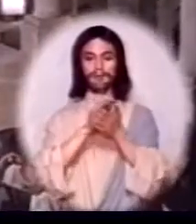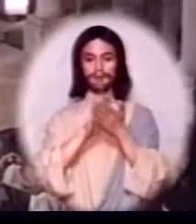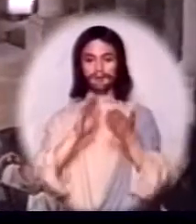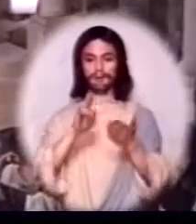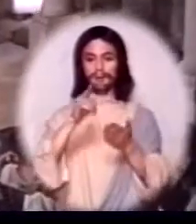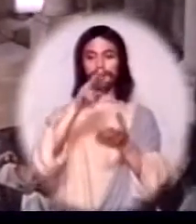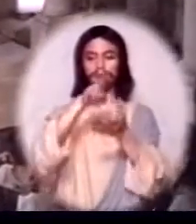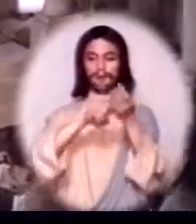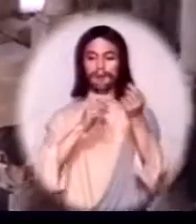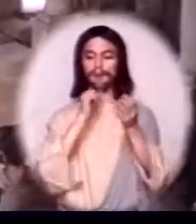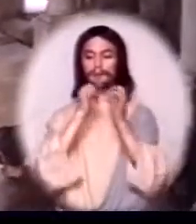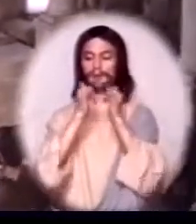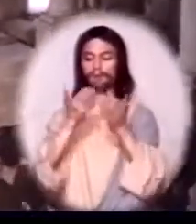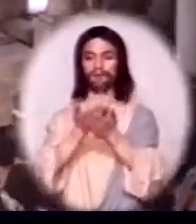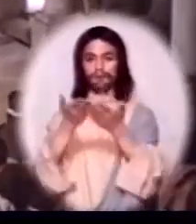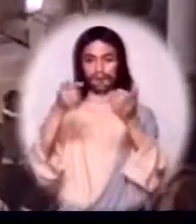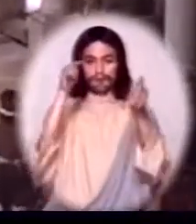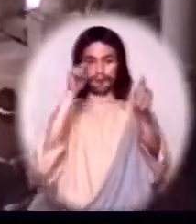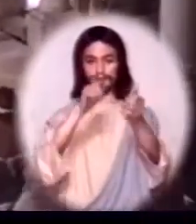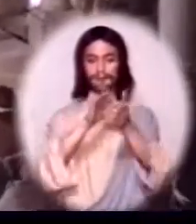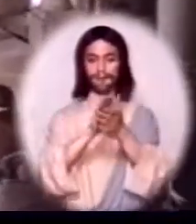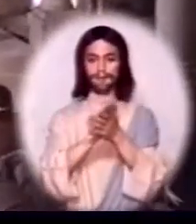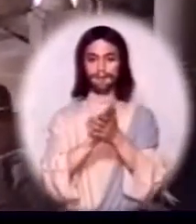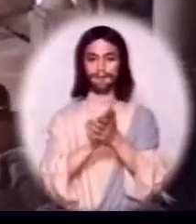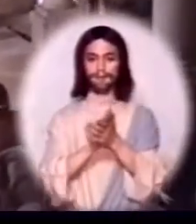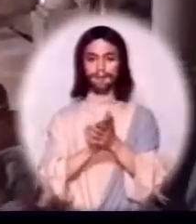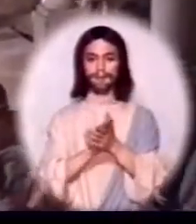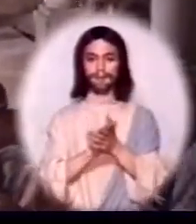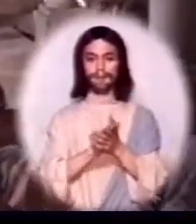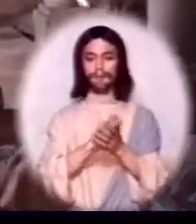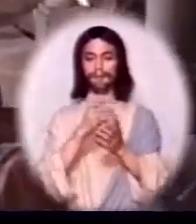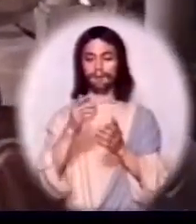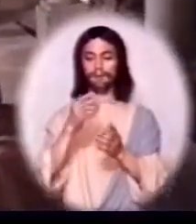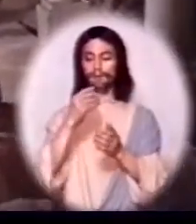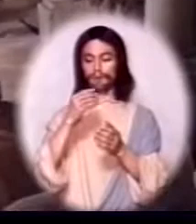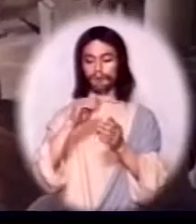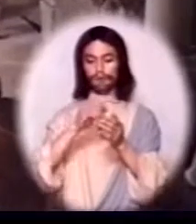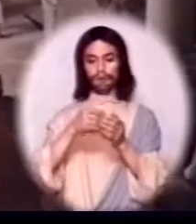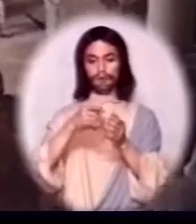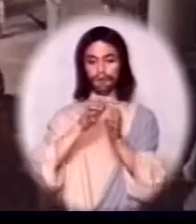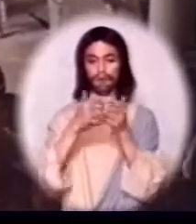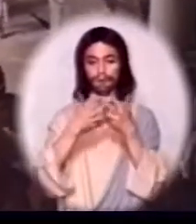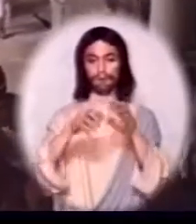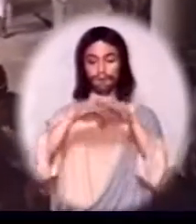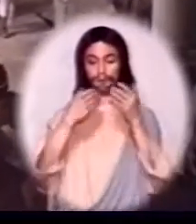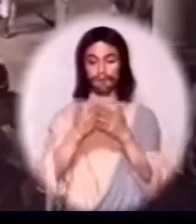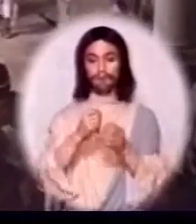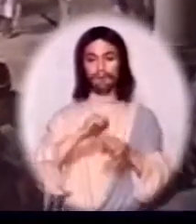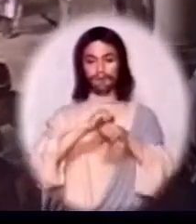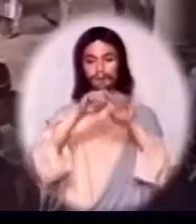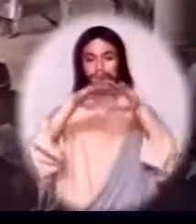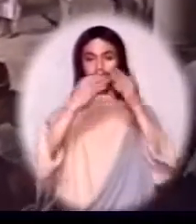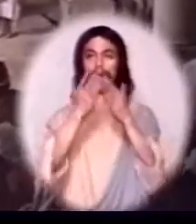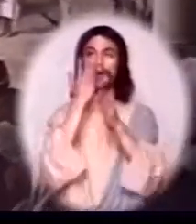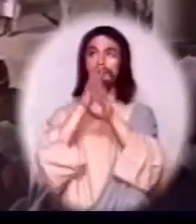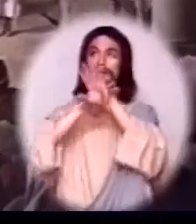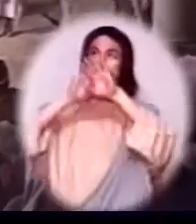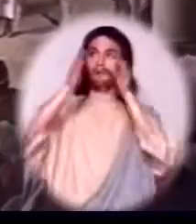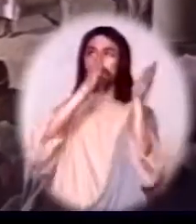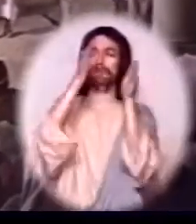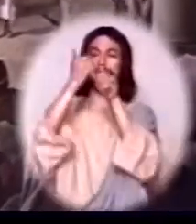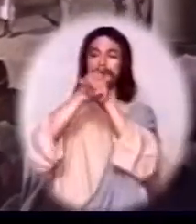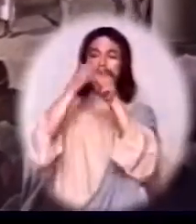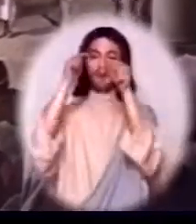기뻐하시니라. 네 것을 팔아 가난한 자에게 주어라. 해지지 않는 돈지갑을 만들고 축나지 않는 재물창고를